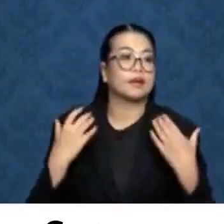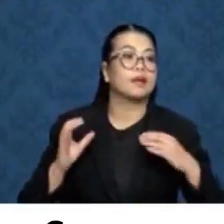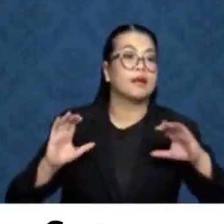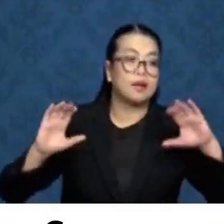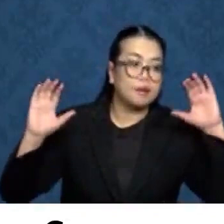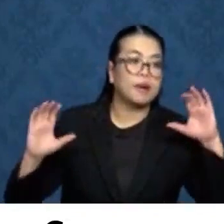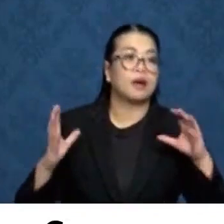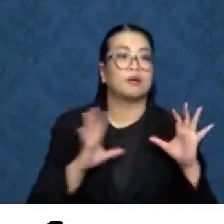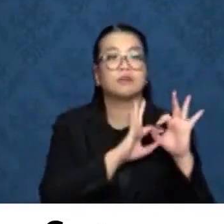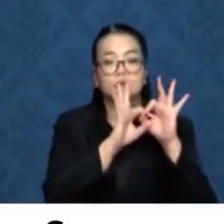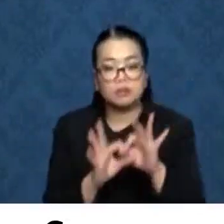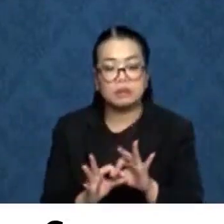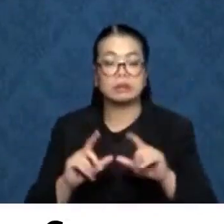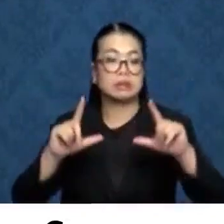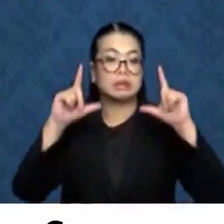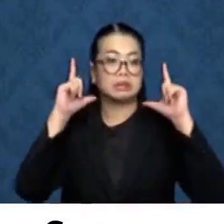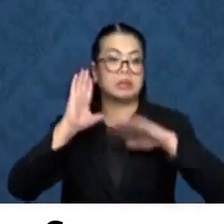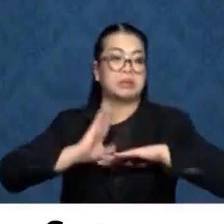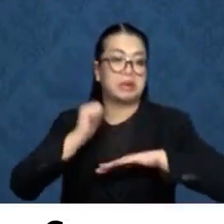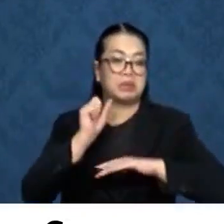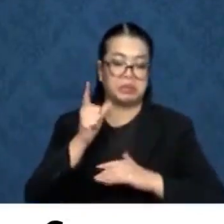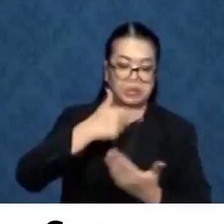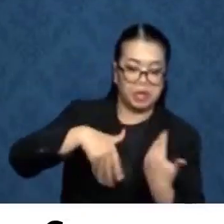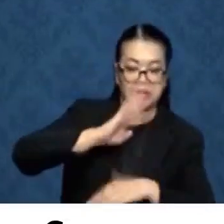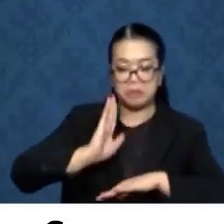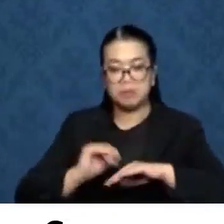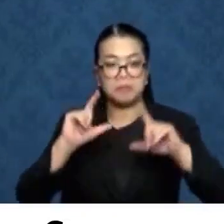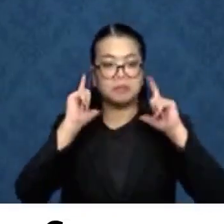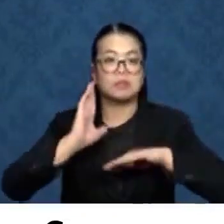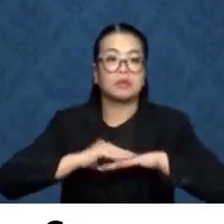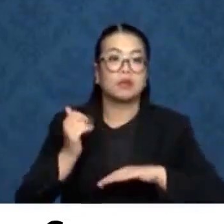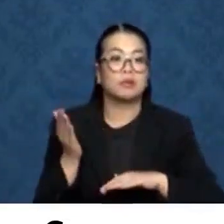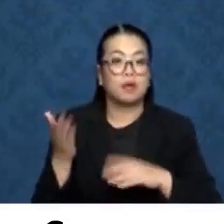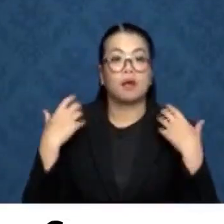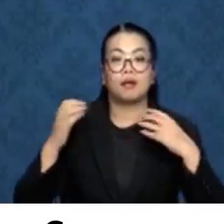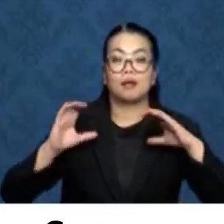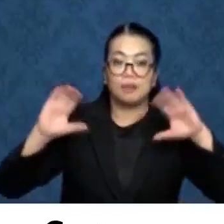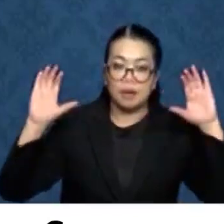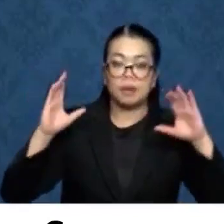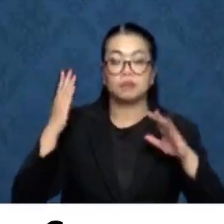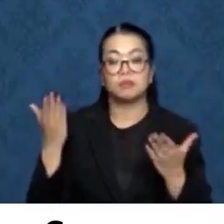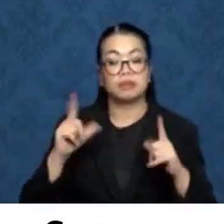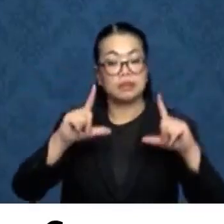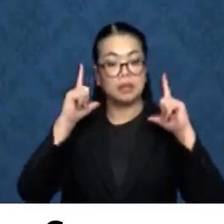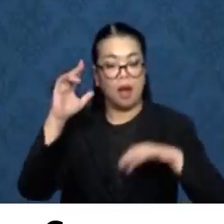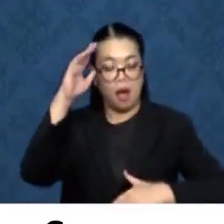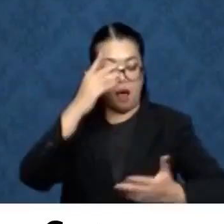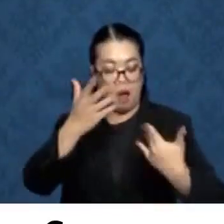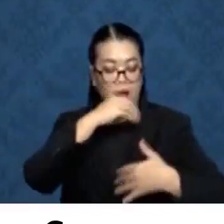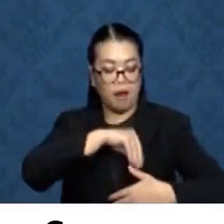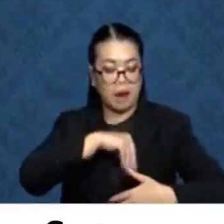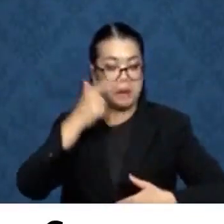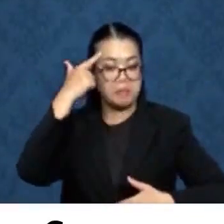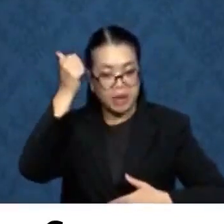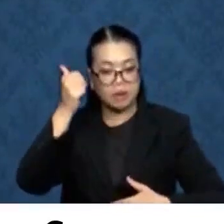เป็นการสมรู้ร่วมคิดหรือไม่แล้วก็ยังกังวลว่าหนี้สาธารณะที่รัฐบาลบริหารงานมา 3เดือนเนี่ยใช้เต็มเพดานแล้ว